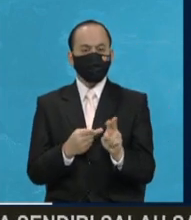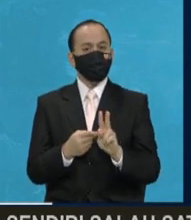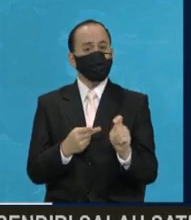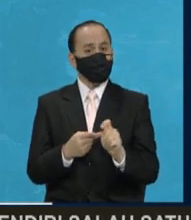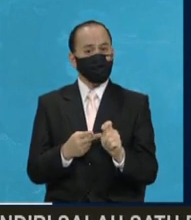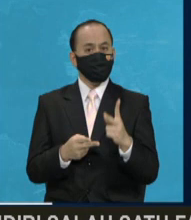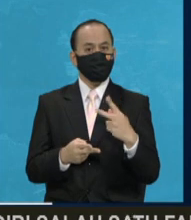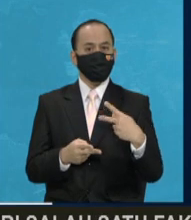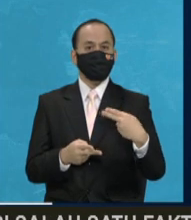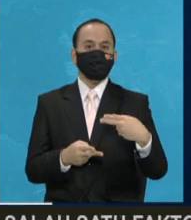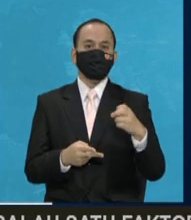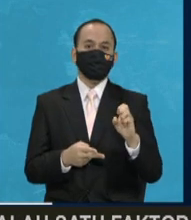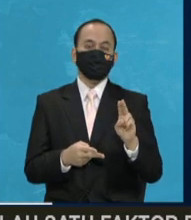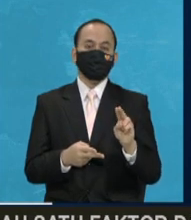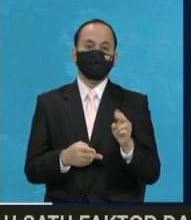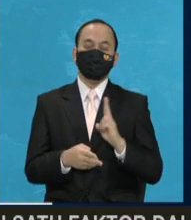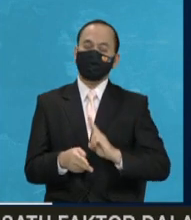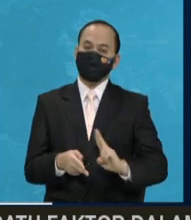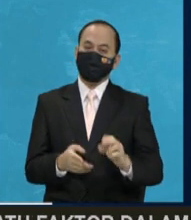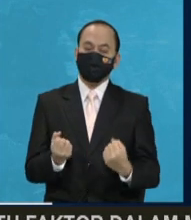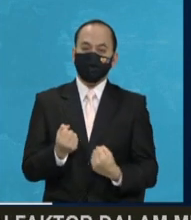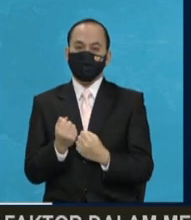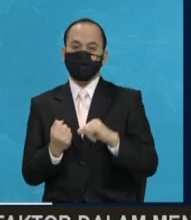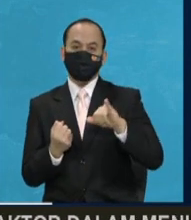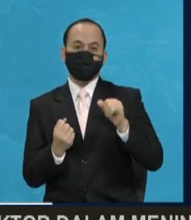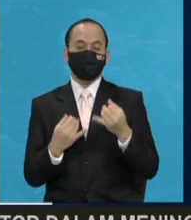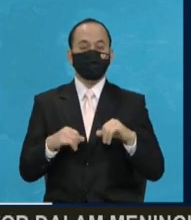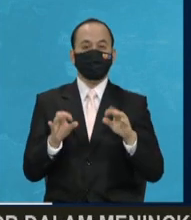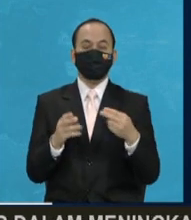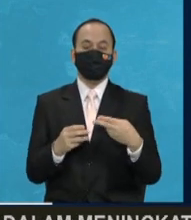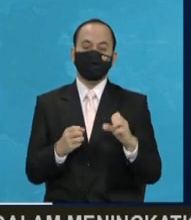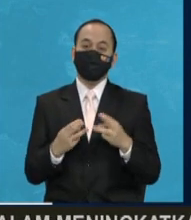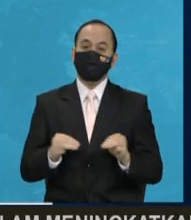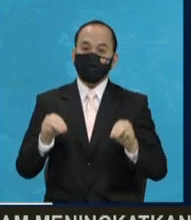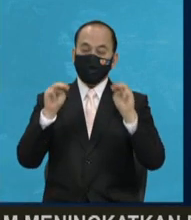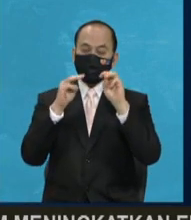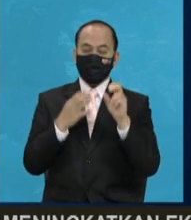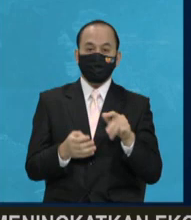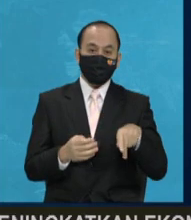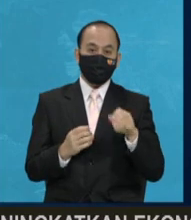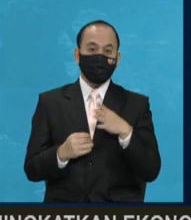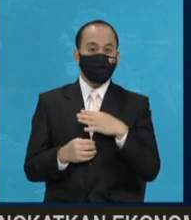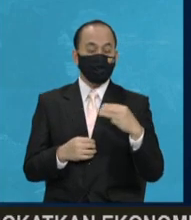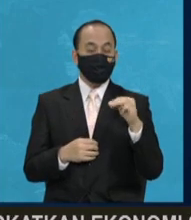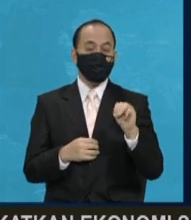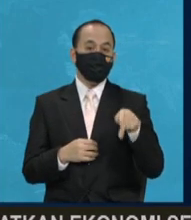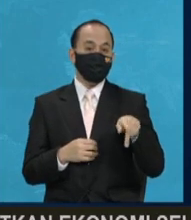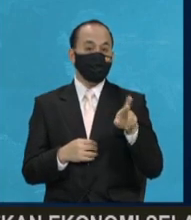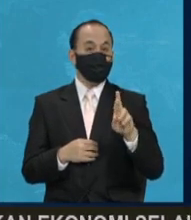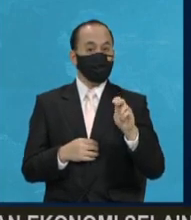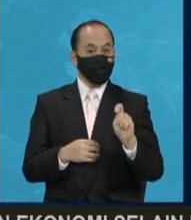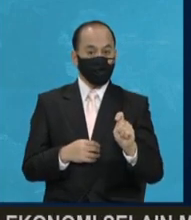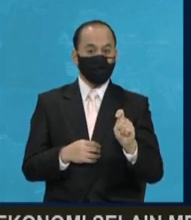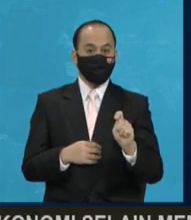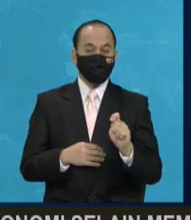Kementerian hal ihwal ugama disokong oleh jabatan hal ehwal masjid dan jabatan kemajuan pelancongan Kementerian sumber-sumber utama